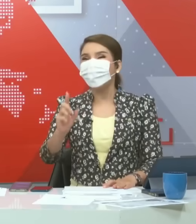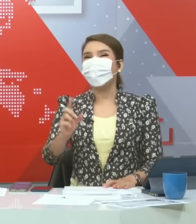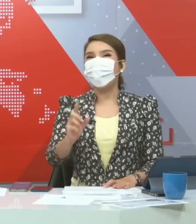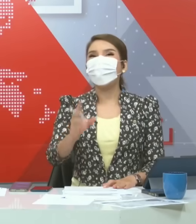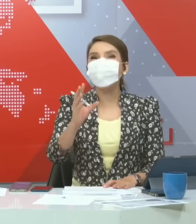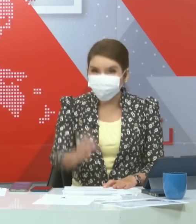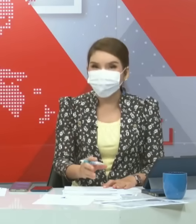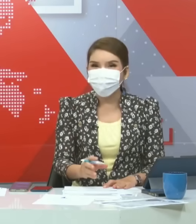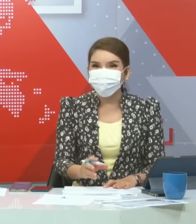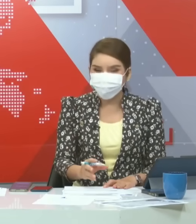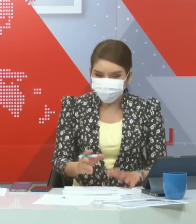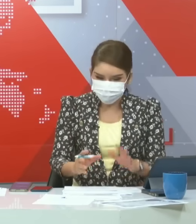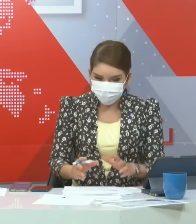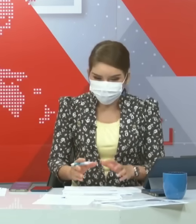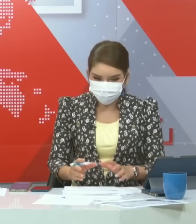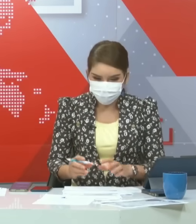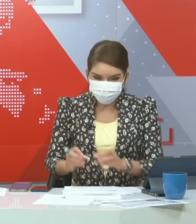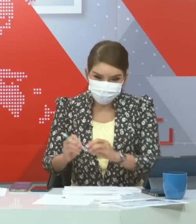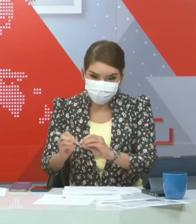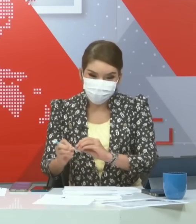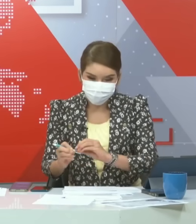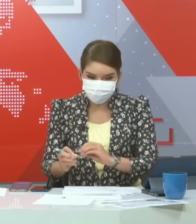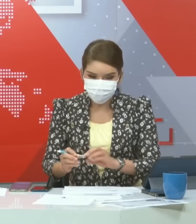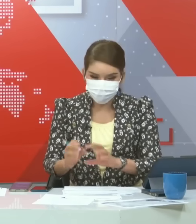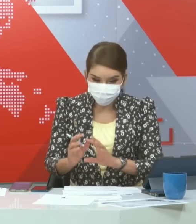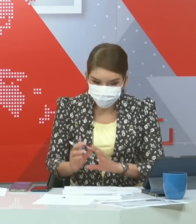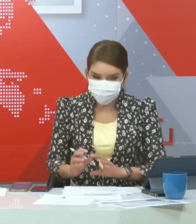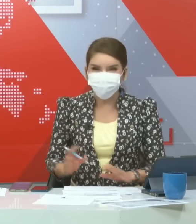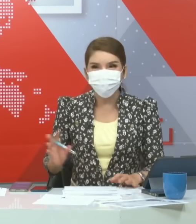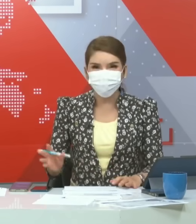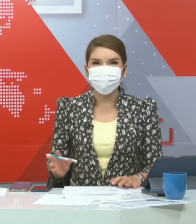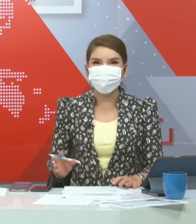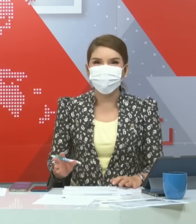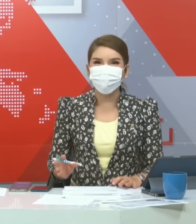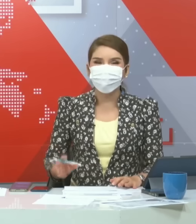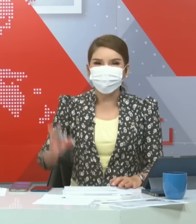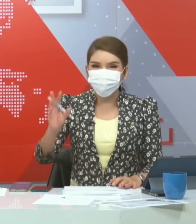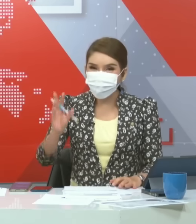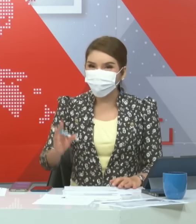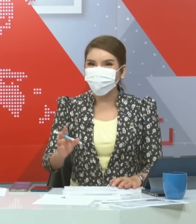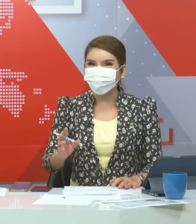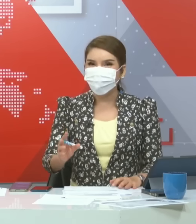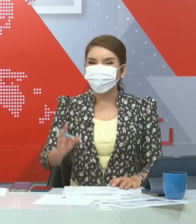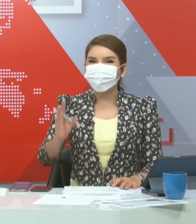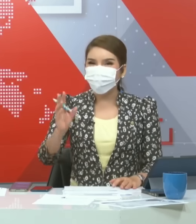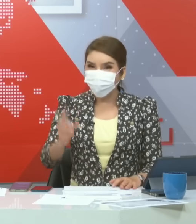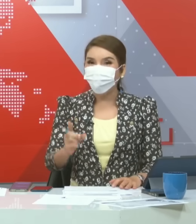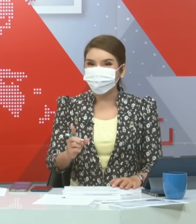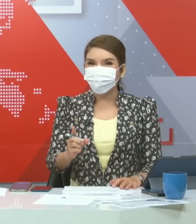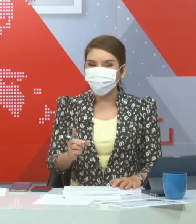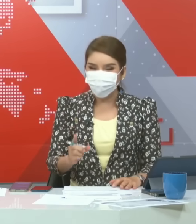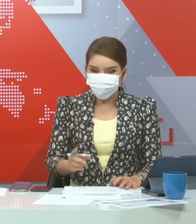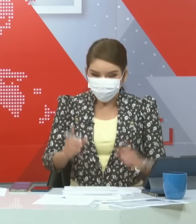น ะ ต้องบอกว่าส่วนหนึ่งละกันพี่แอนอาจจะใช้คำพูดผิดไปนิดนึงนะคะส่วนหนึ่งเนี่ยก็โหวตให้นะคะแต่ว่าส่วนใหญ่เนี่ยจะง